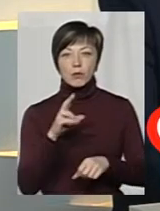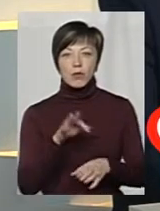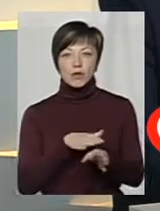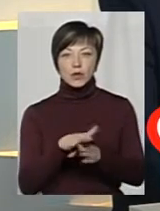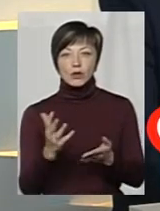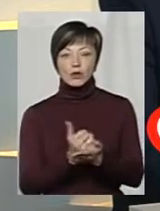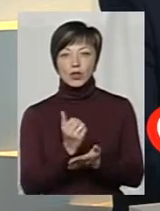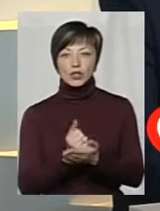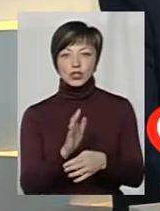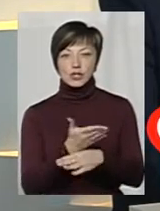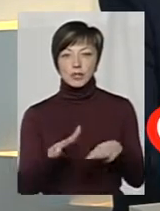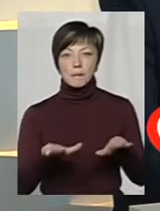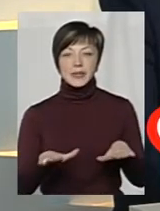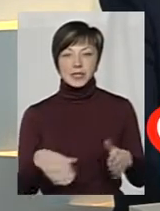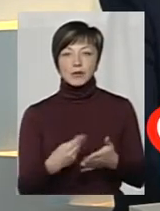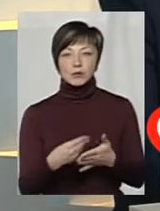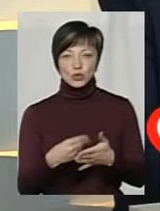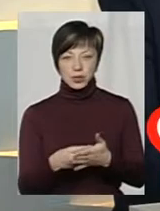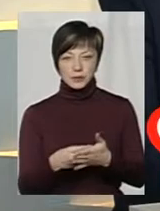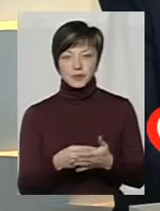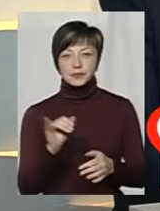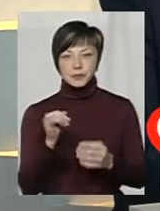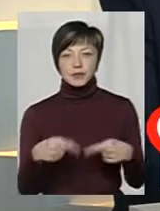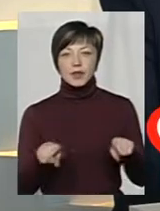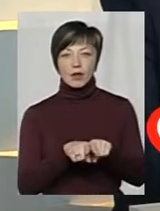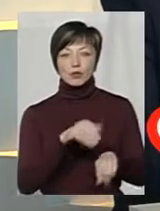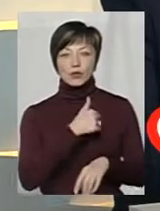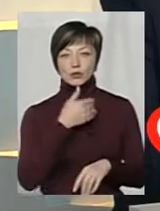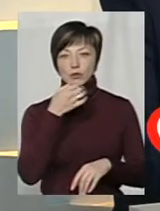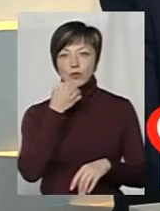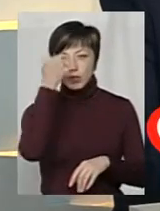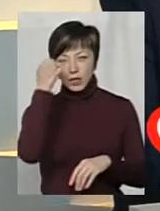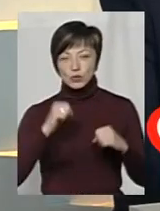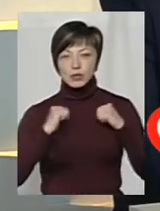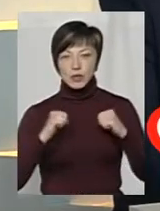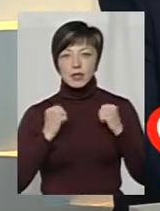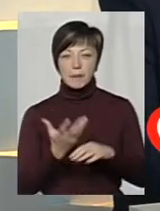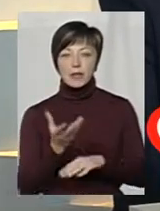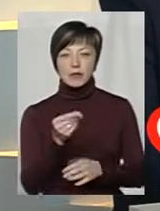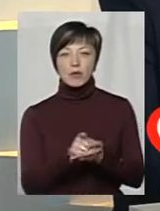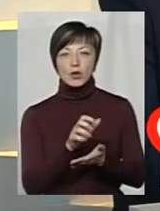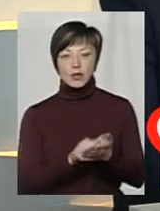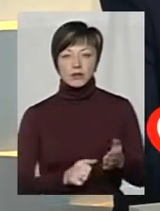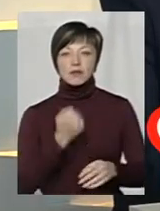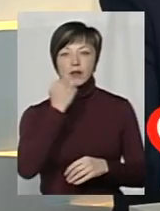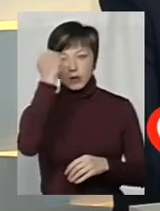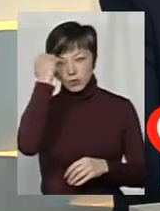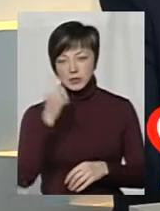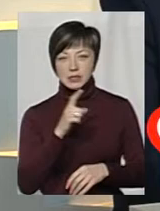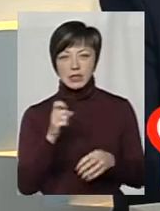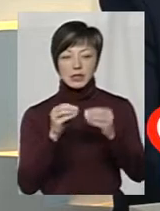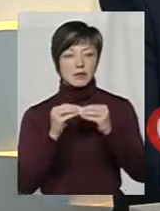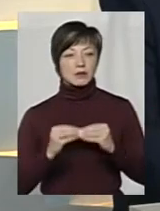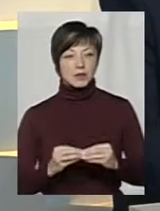виконання дохідної частини місцевих бюджетів. І також хочу подякувати сумлінних платників податків. Завдяки їм нам вдалося за